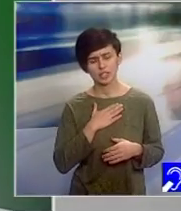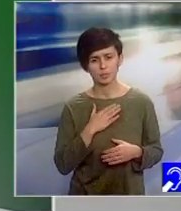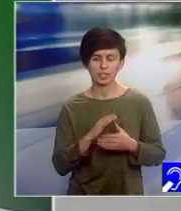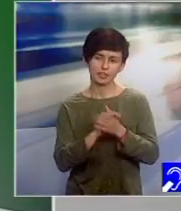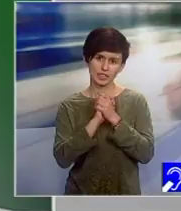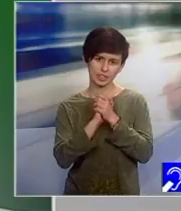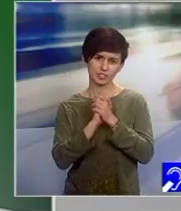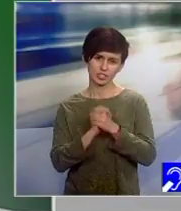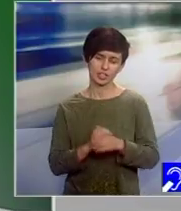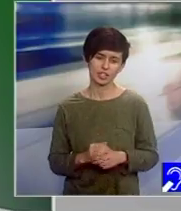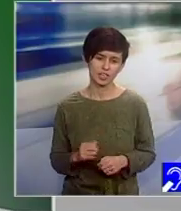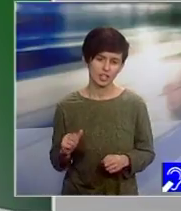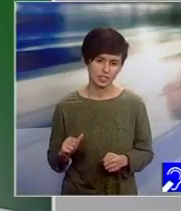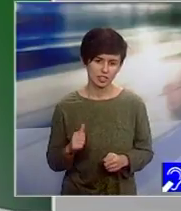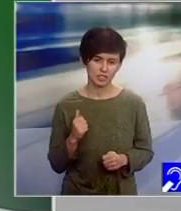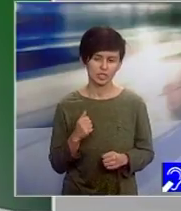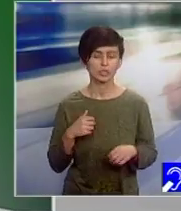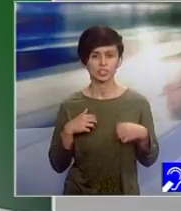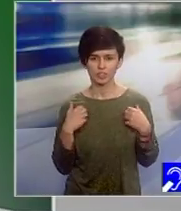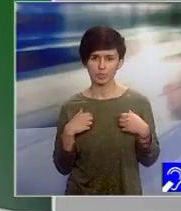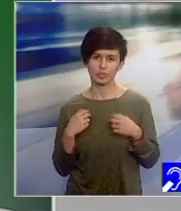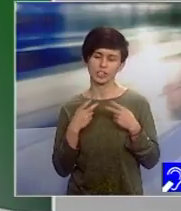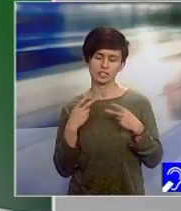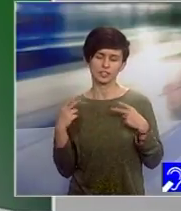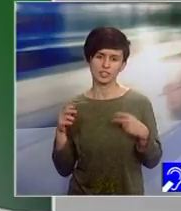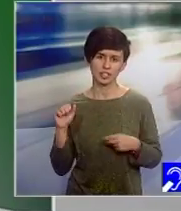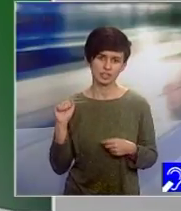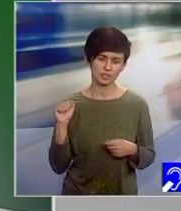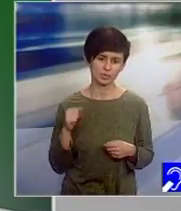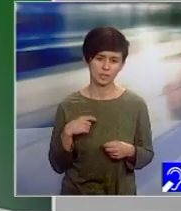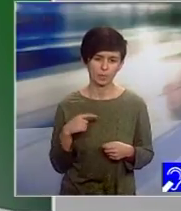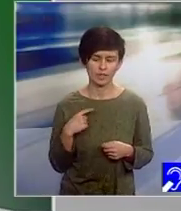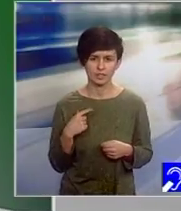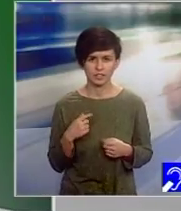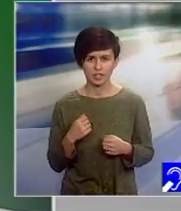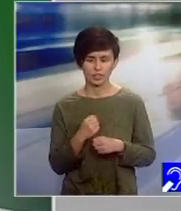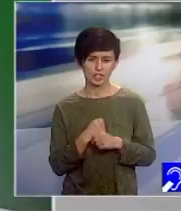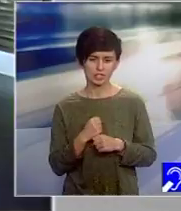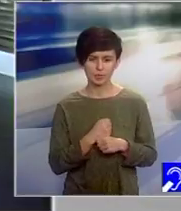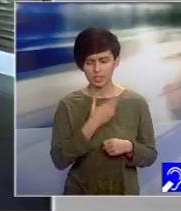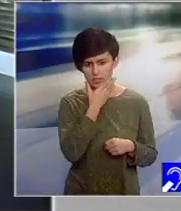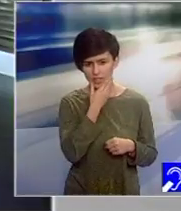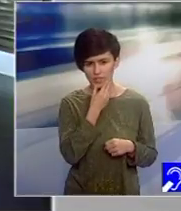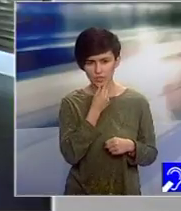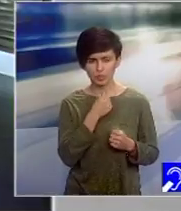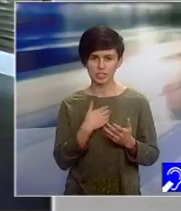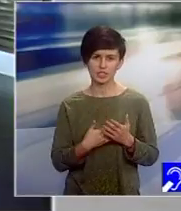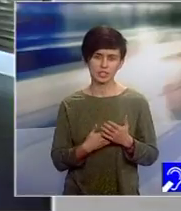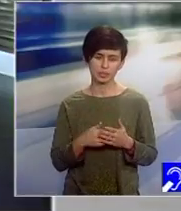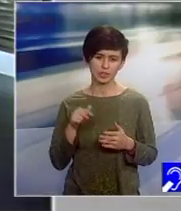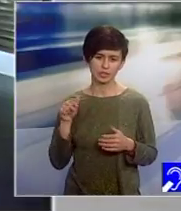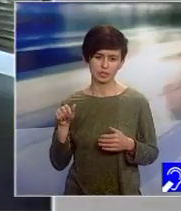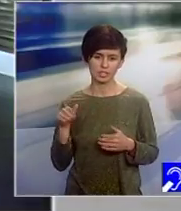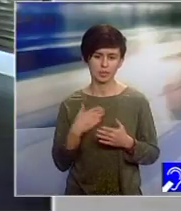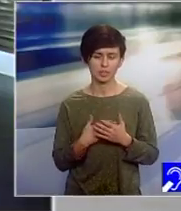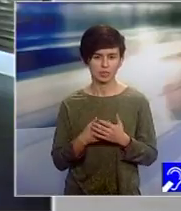încă o dată, succes, să vă bucurați de vizita de la Strasbourg. Să fie o experiență frumoasă pentru tine, spuneai că n-am mai ajuns acolo niciodată